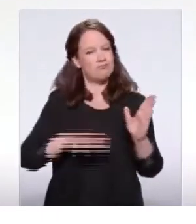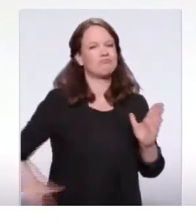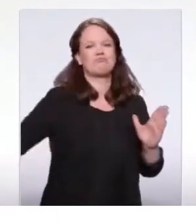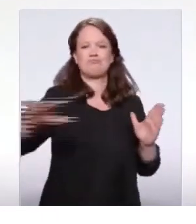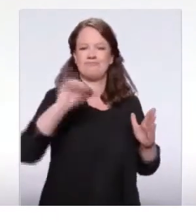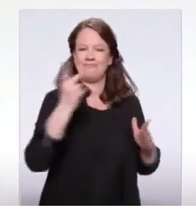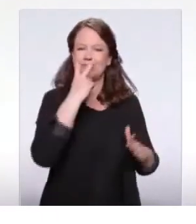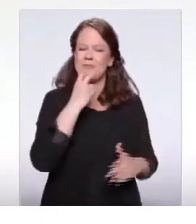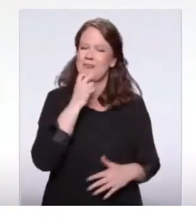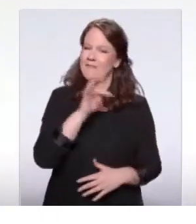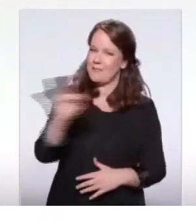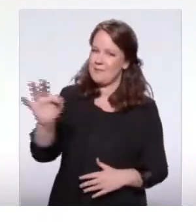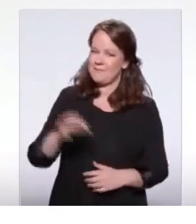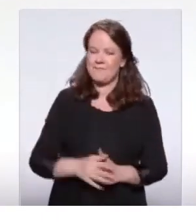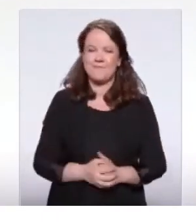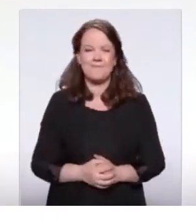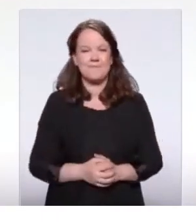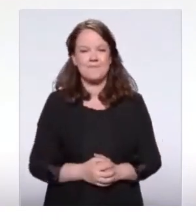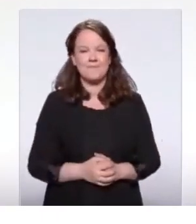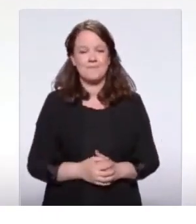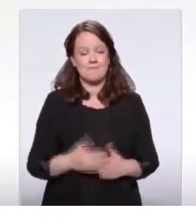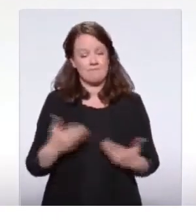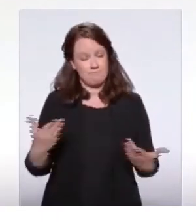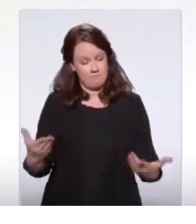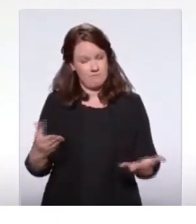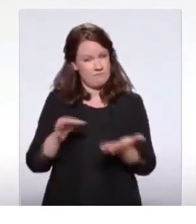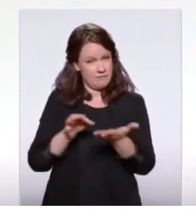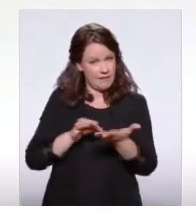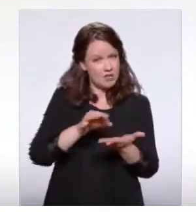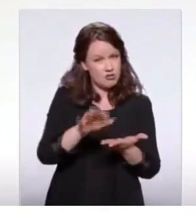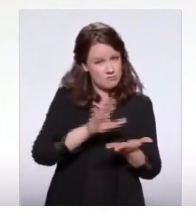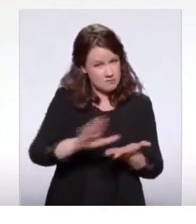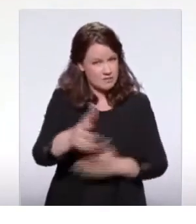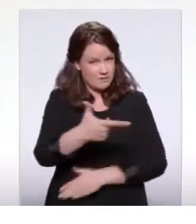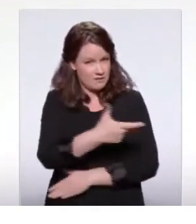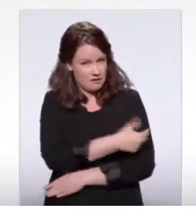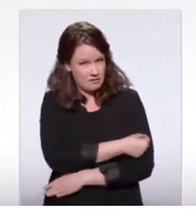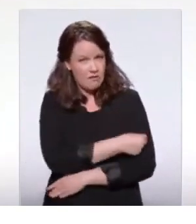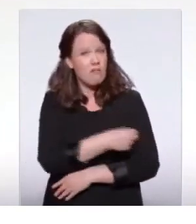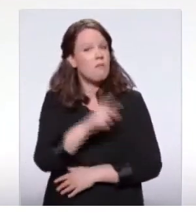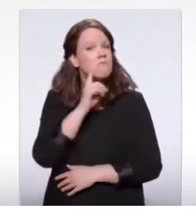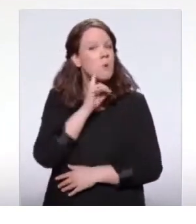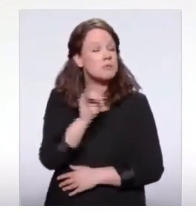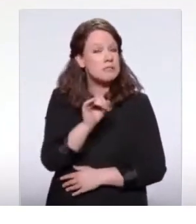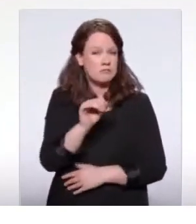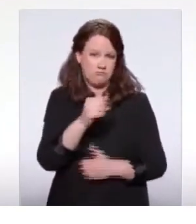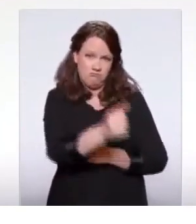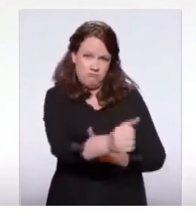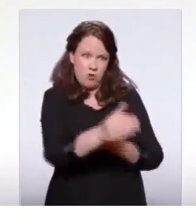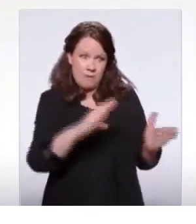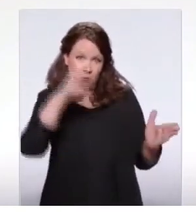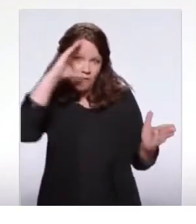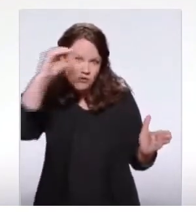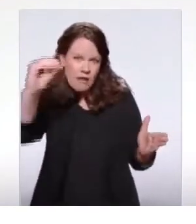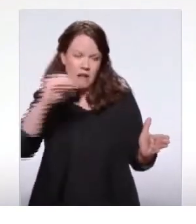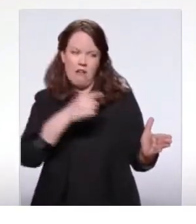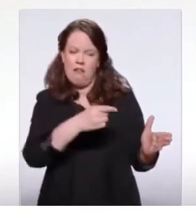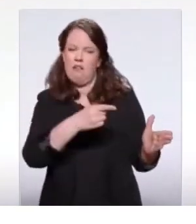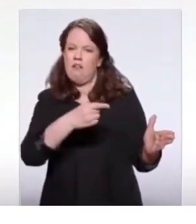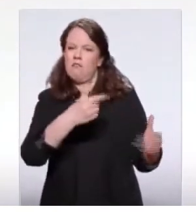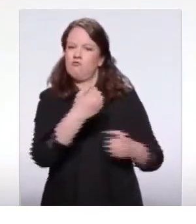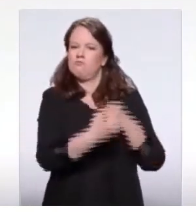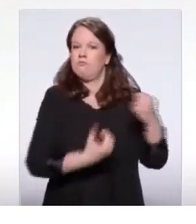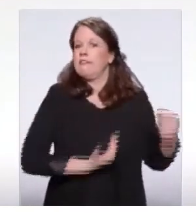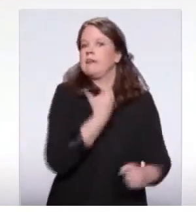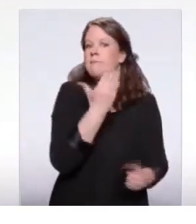Une stratégie de vaccination spécifique sera par ailleurs prévue pour toutes les professions les plus exposées, en particulier nos enseignants